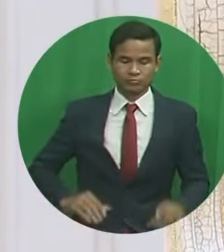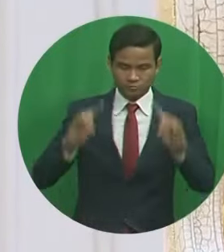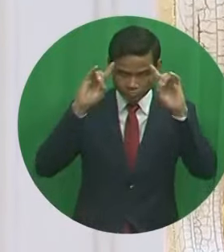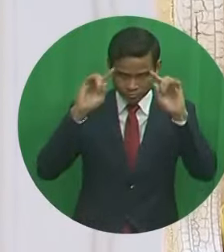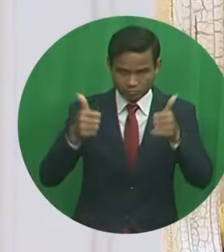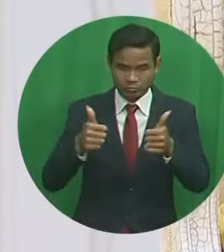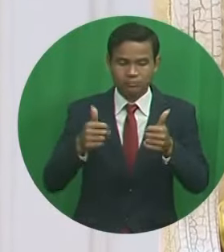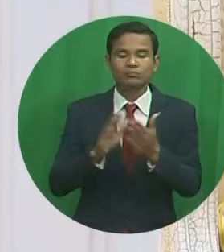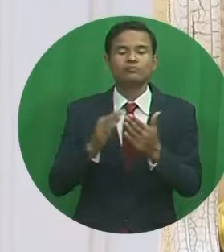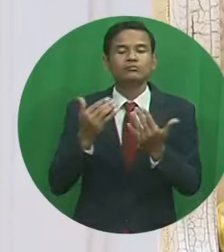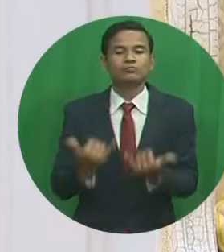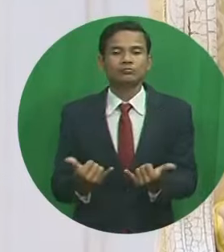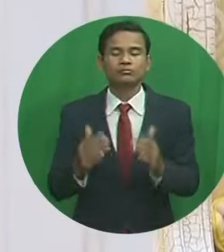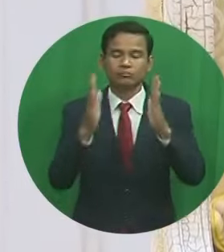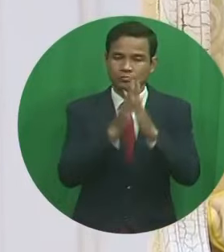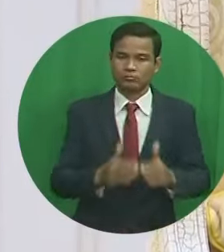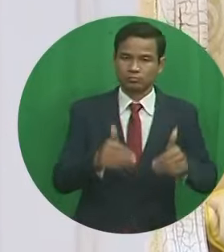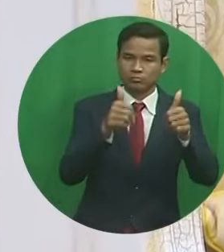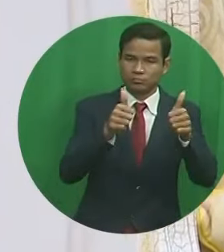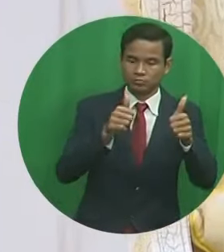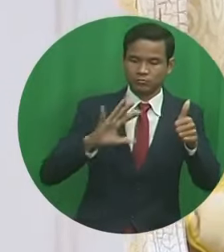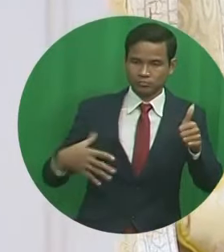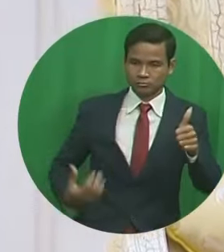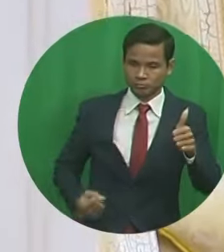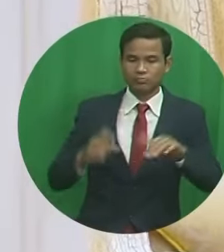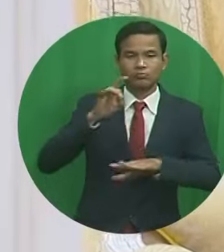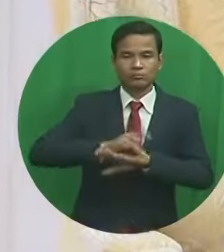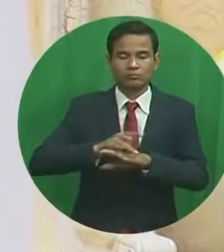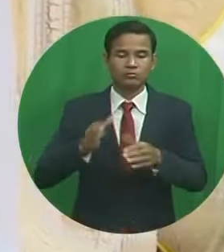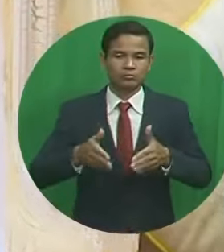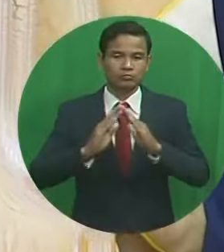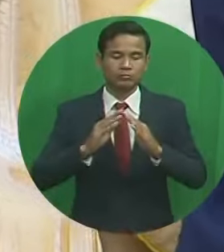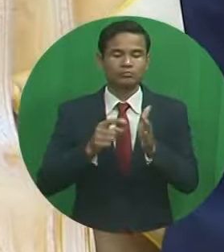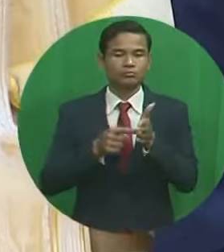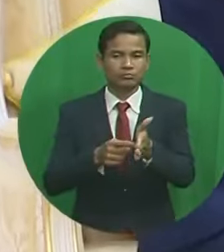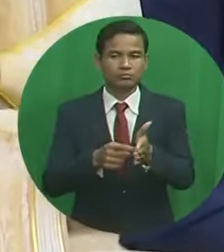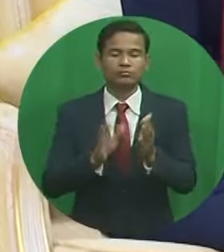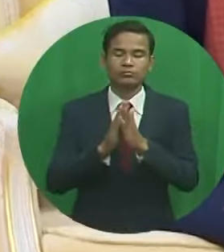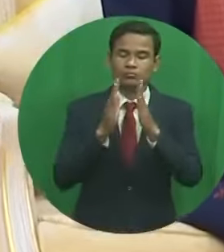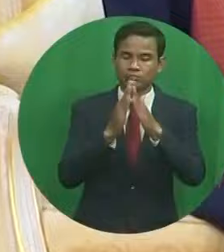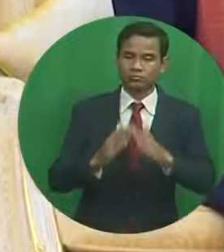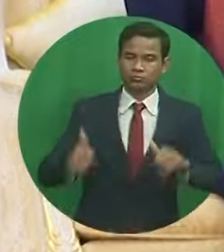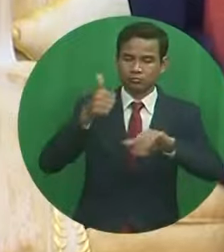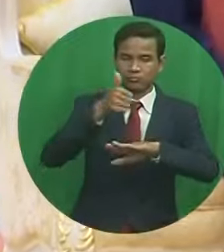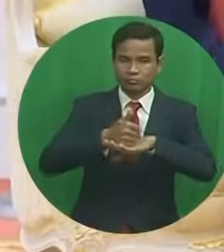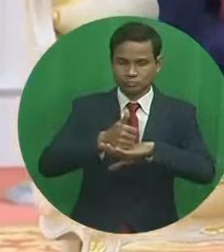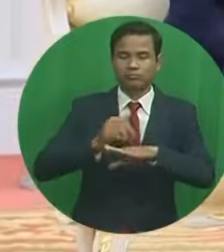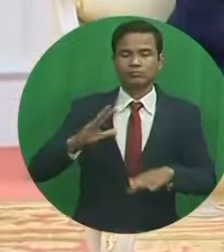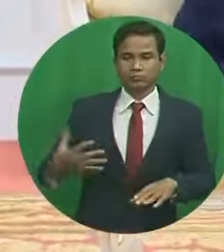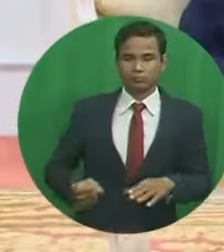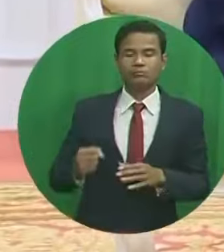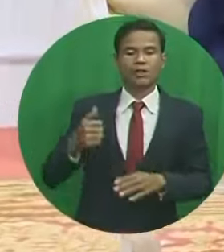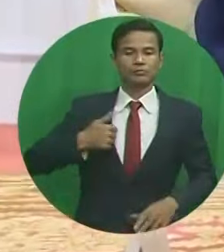បច្ចុប្បន្ននេះសហភាពពាណិជ្ជកម្មកម្ពុជាបានបង្កើតនៅតំណាងសហភាពពាណិជ្ជកម្មនៅប្រទេសកាណាដា